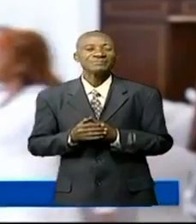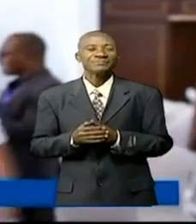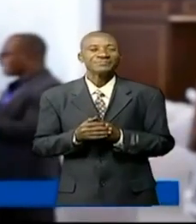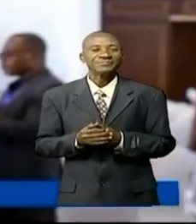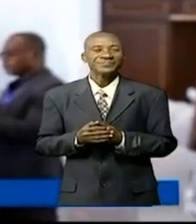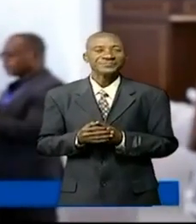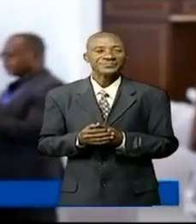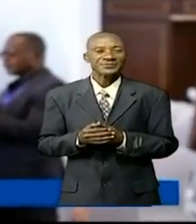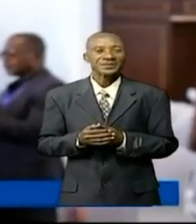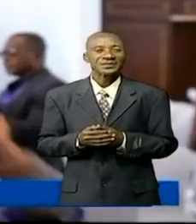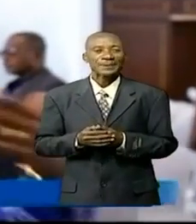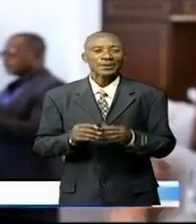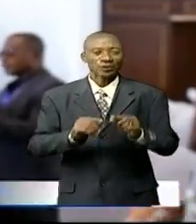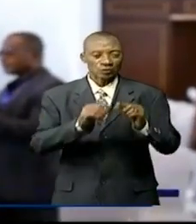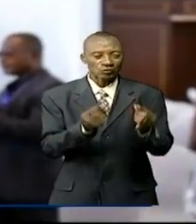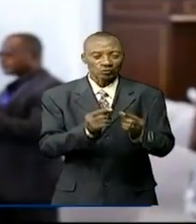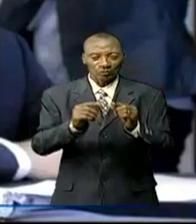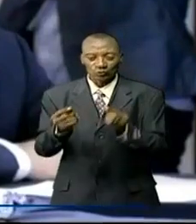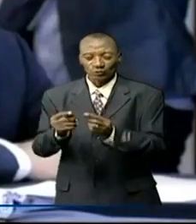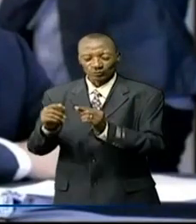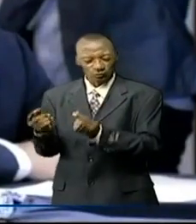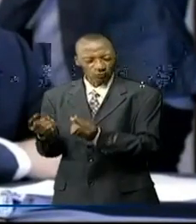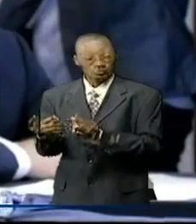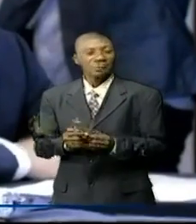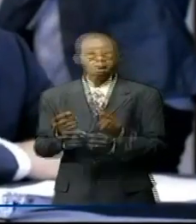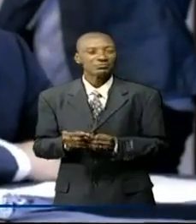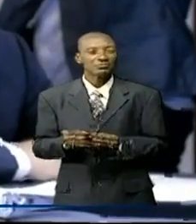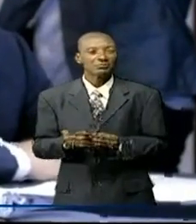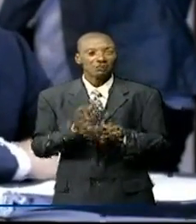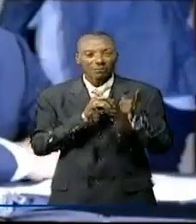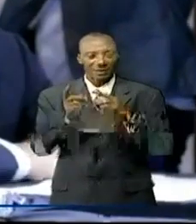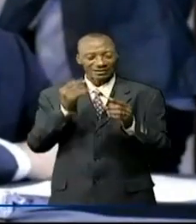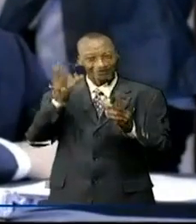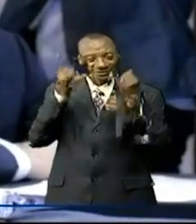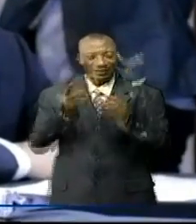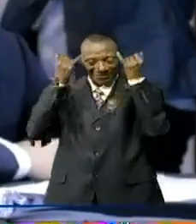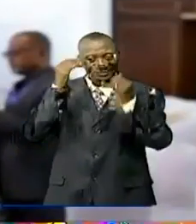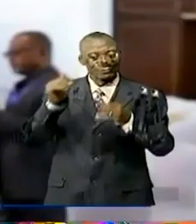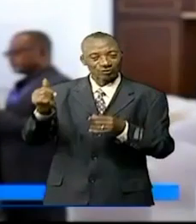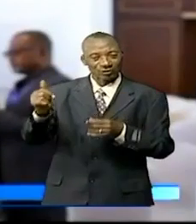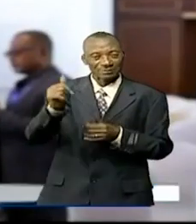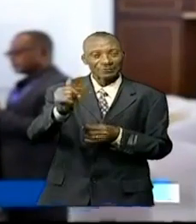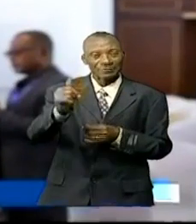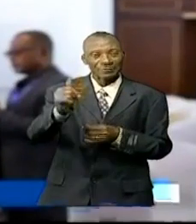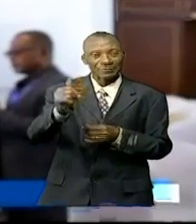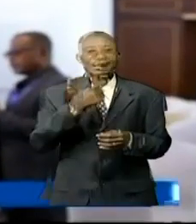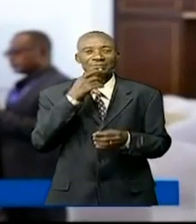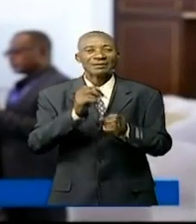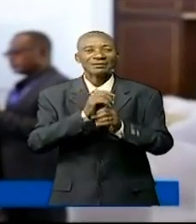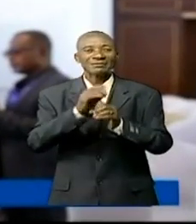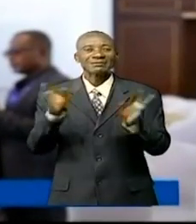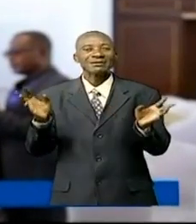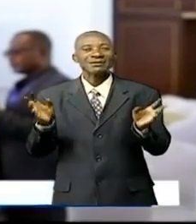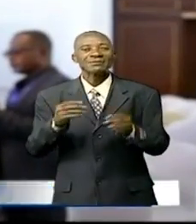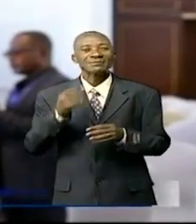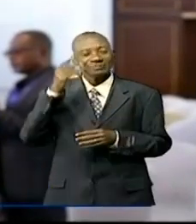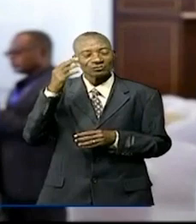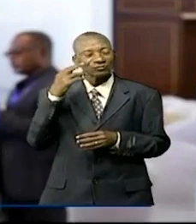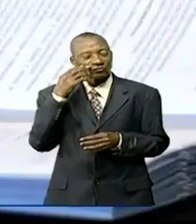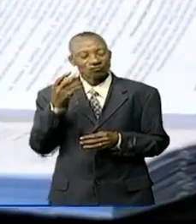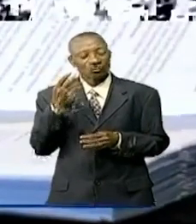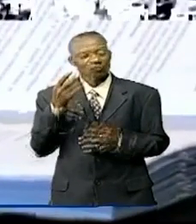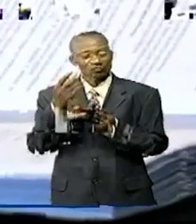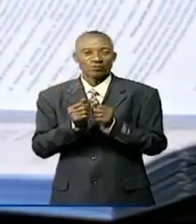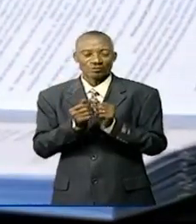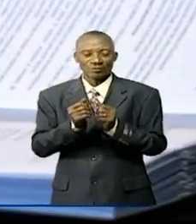tantôt, toutes les parties ont eu à développer leur dérapage. Je crois que ça nous a permis de nous repositionner par rapport à l'avenir.